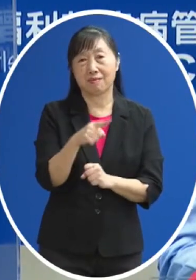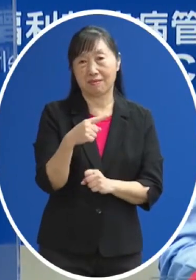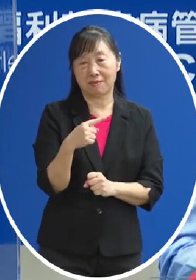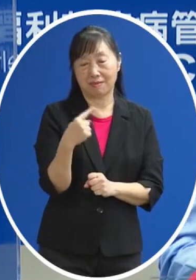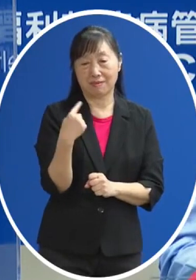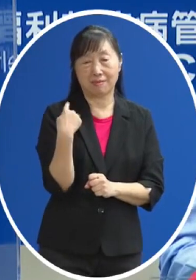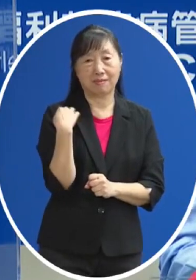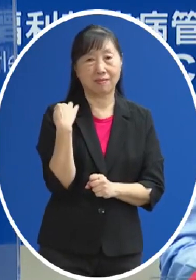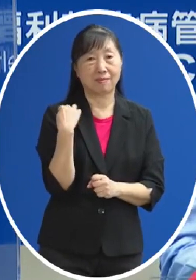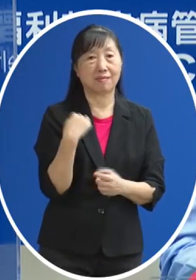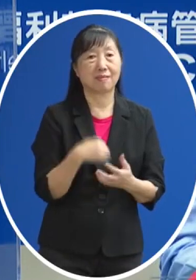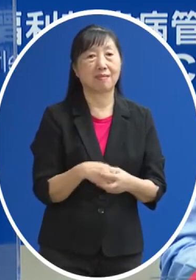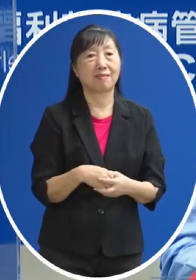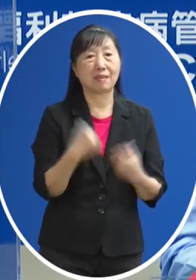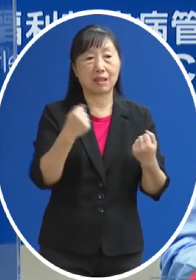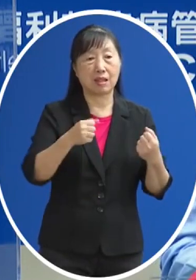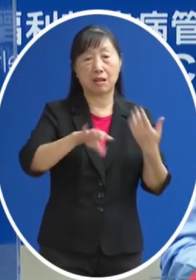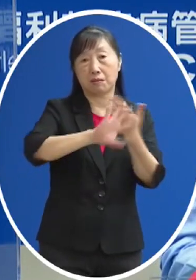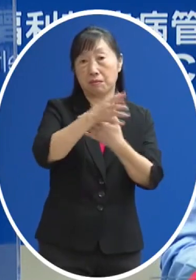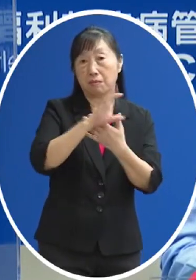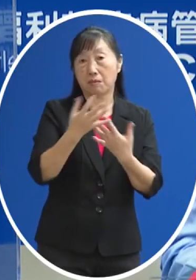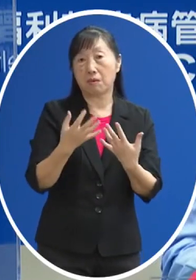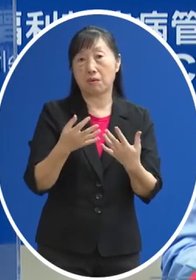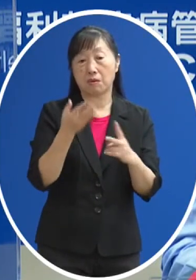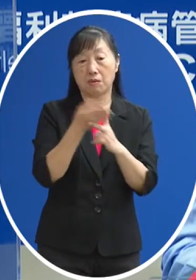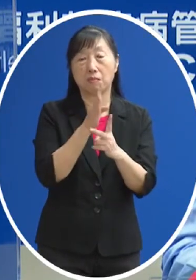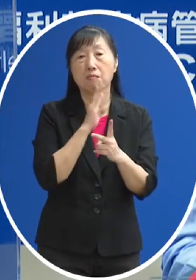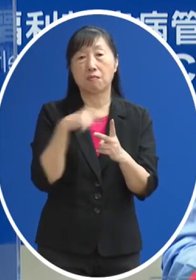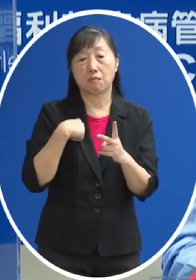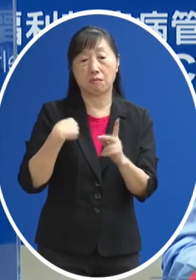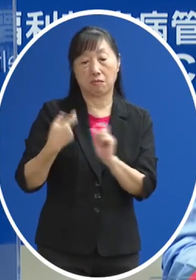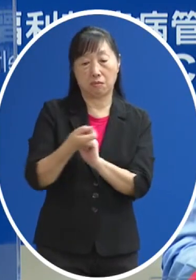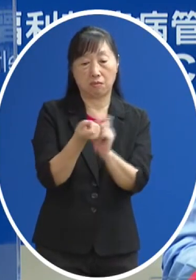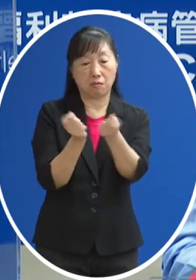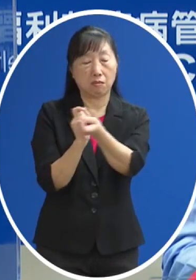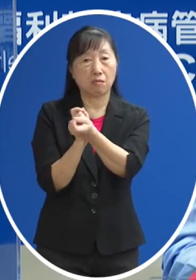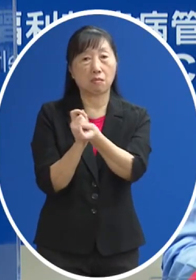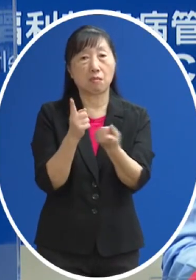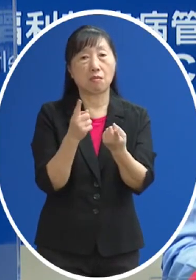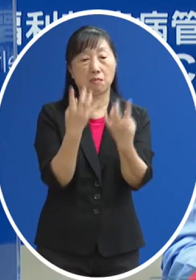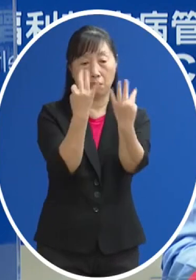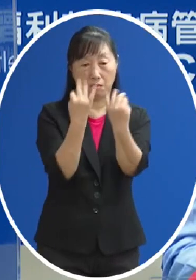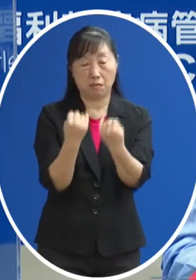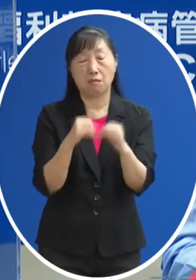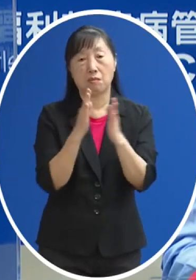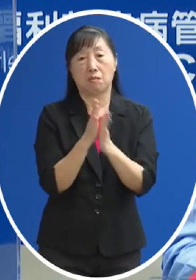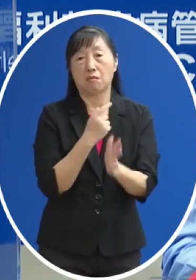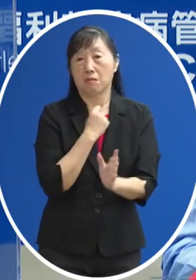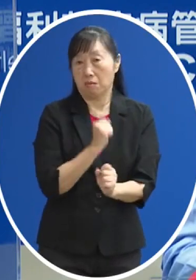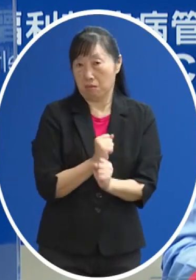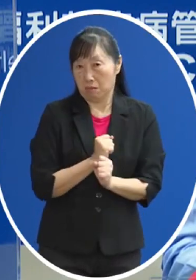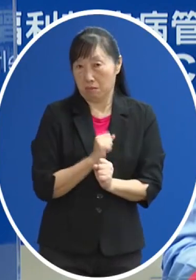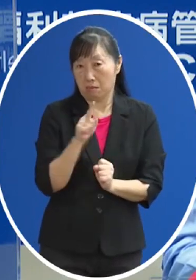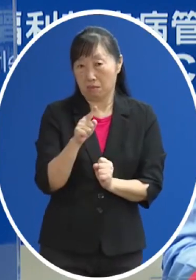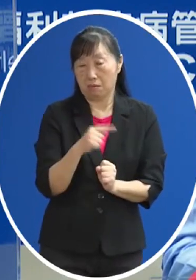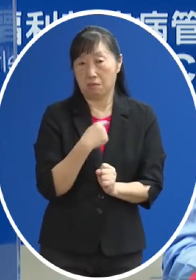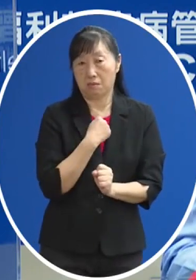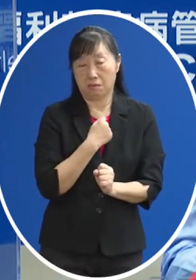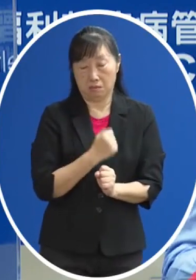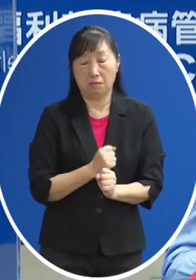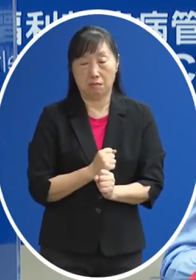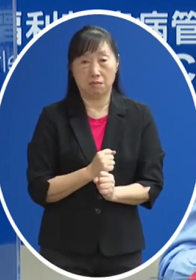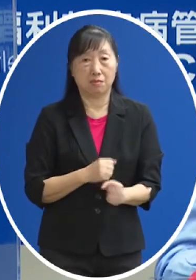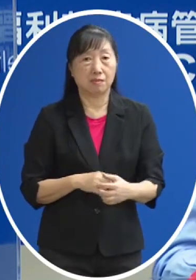天在国际或是我们周遭的相关的数字，我们当然是要非常非常的提高警